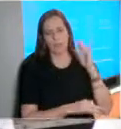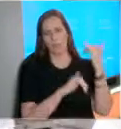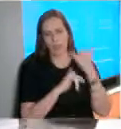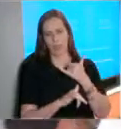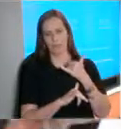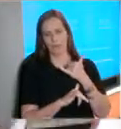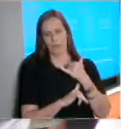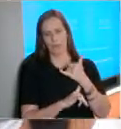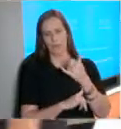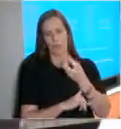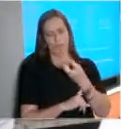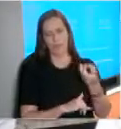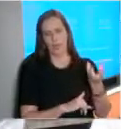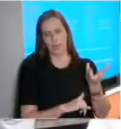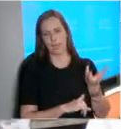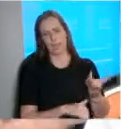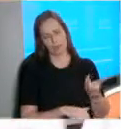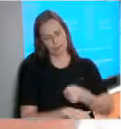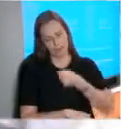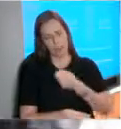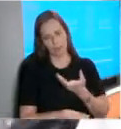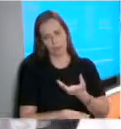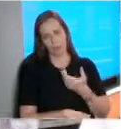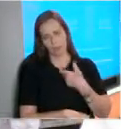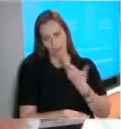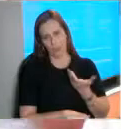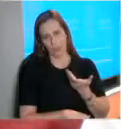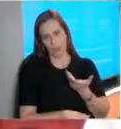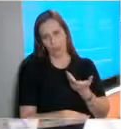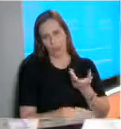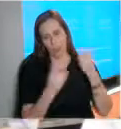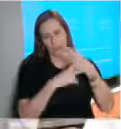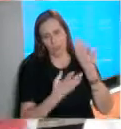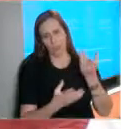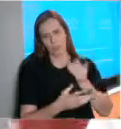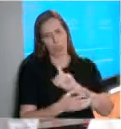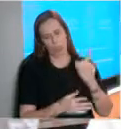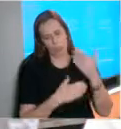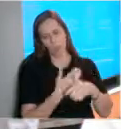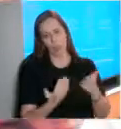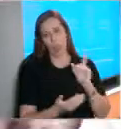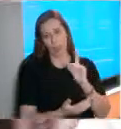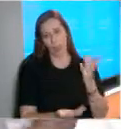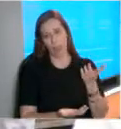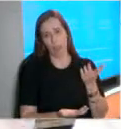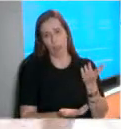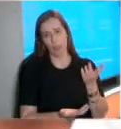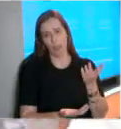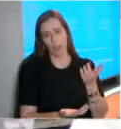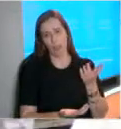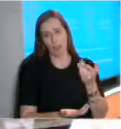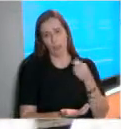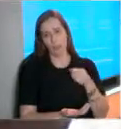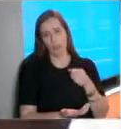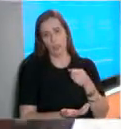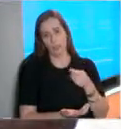לנו אבנים בתרמיל שלו, באיזה תרמיל, ואנחנו נלך לעסקאות מסין, לא נצא מזה, אבל אוקיי,